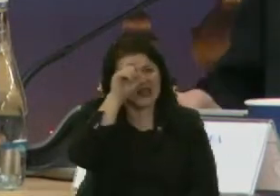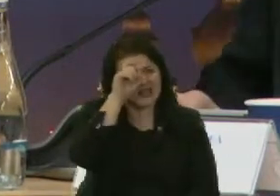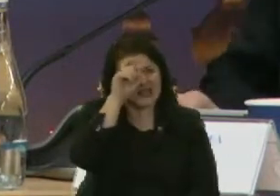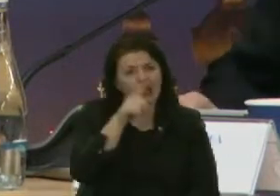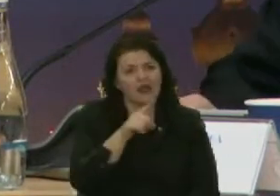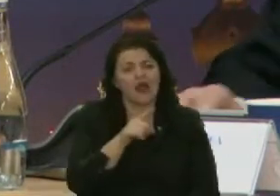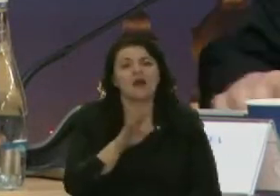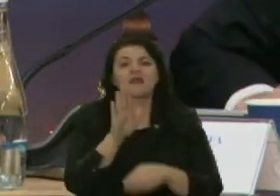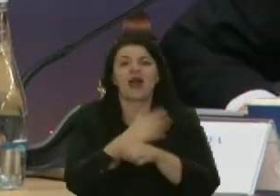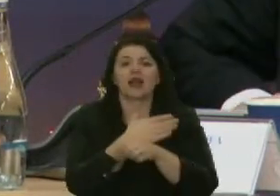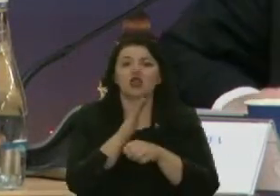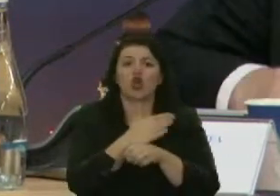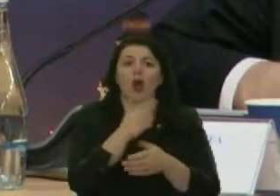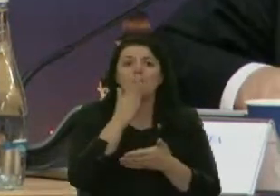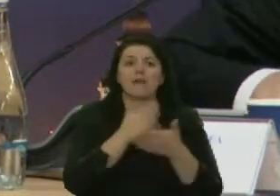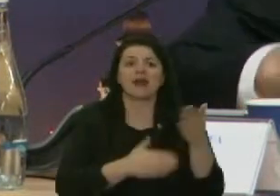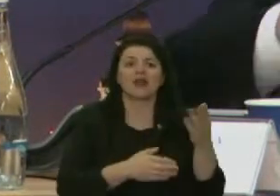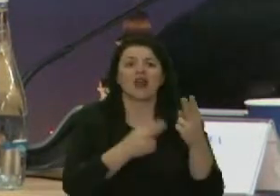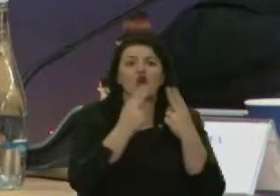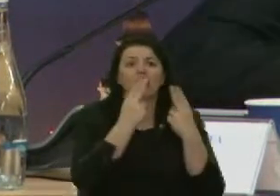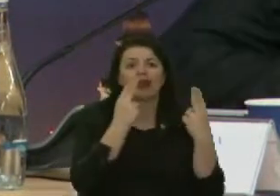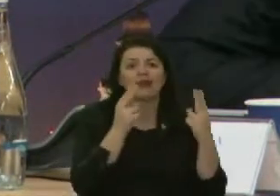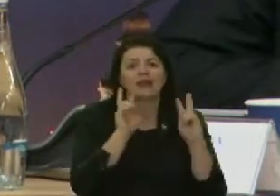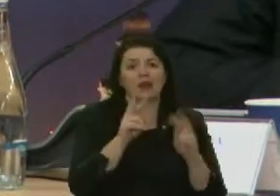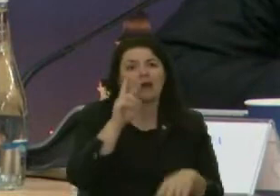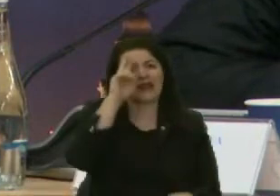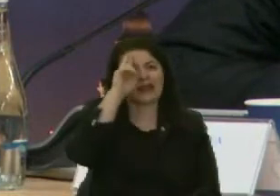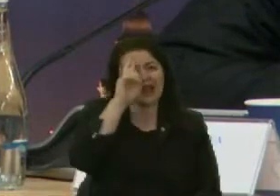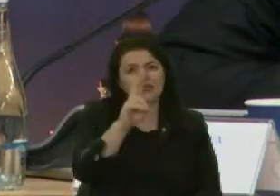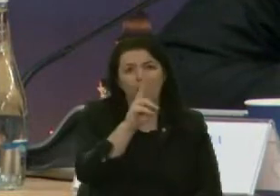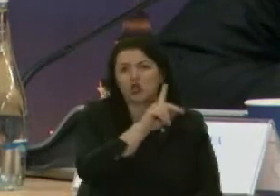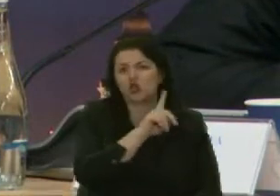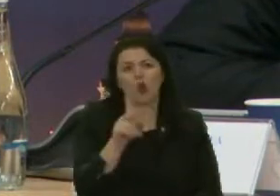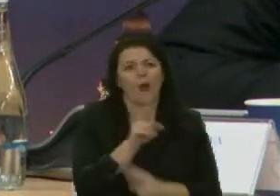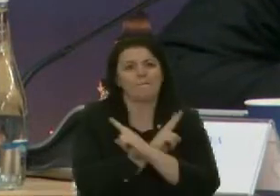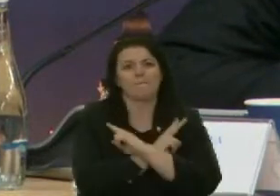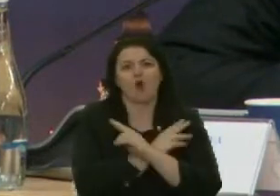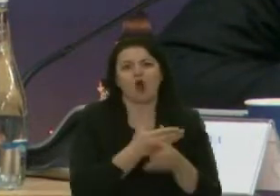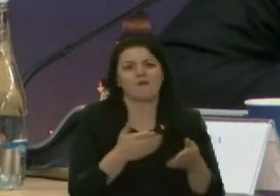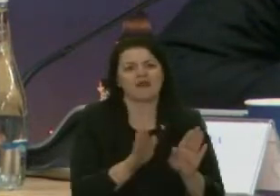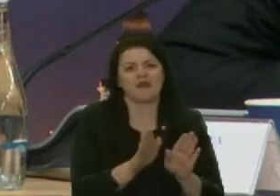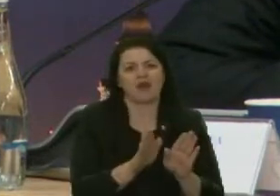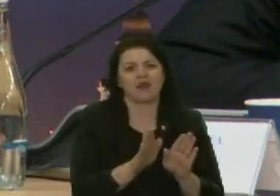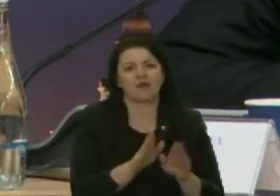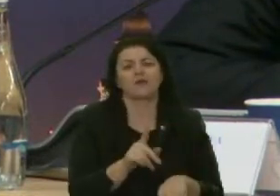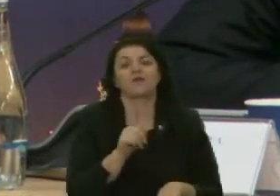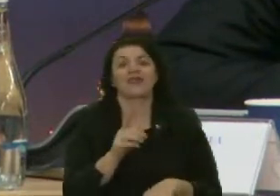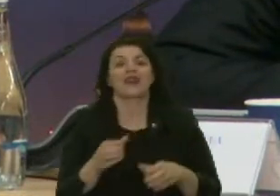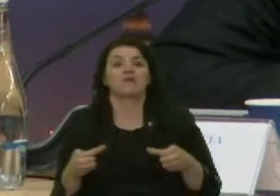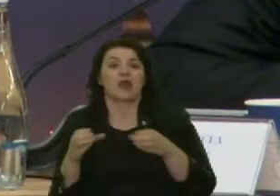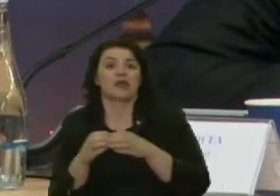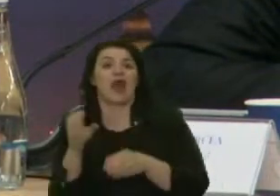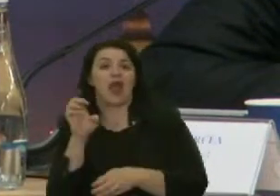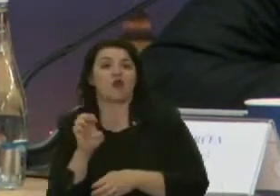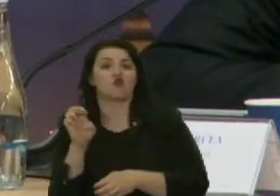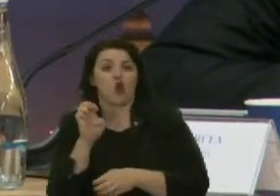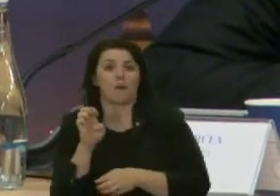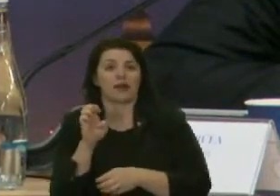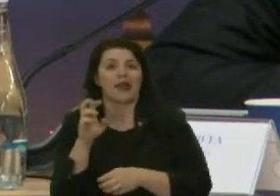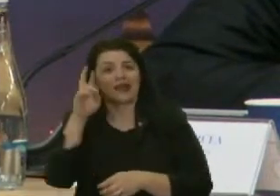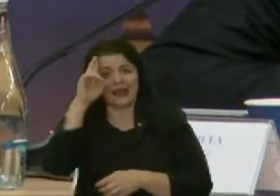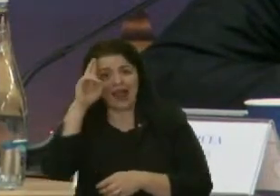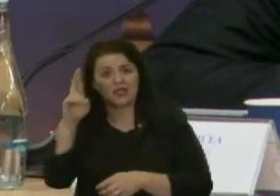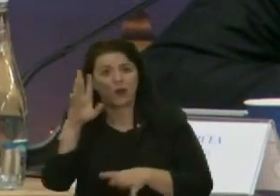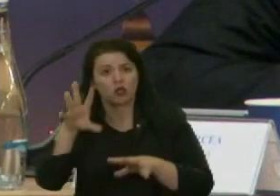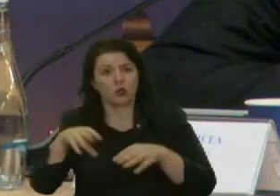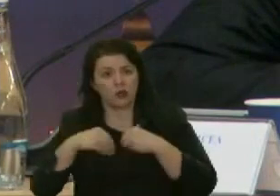valorile naționale sunt partea valorilor europene care trebuie respectate nu înmormântate dimensiunea Europeană de care vorbiți presupune respect